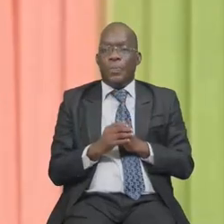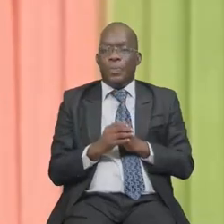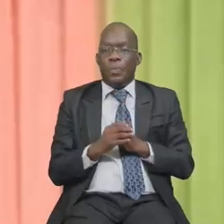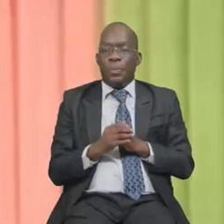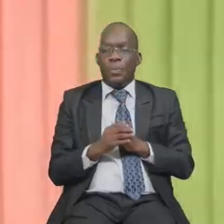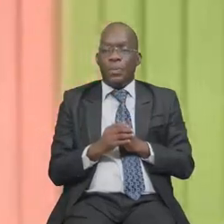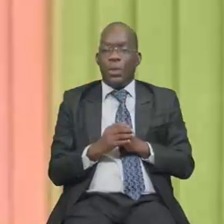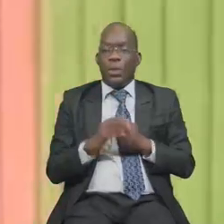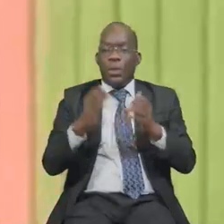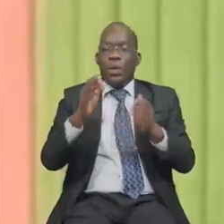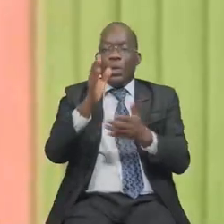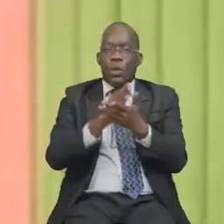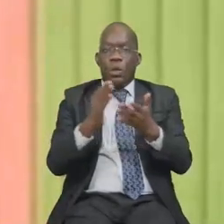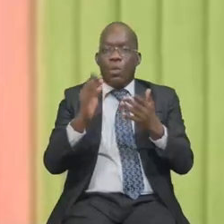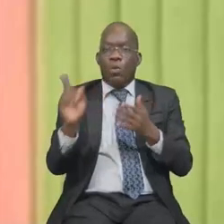Quelqu'un veut être pur.